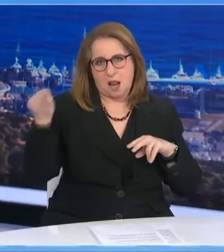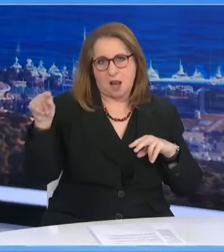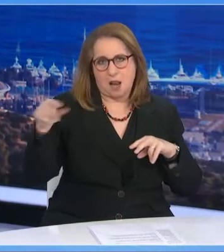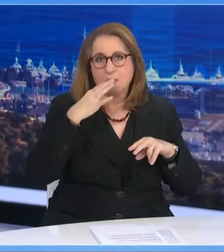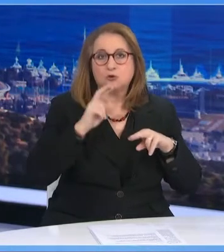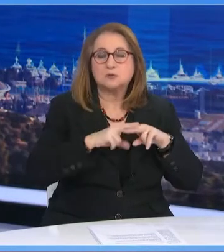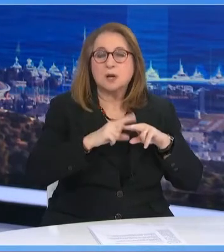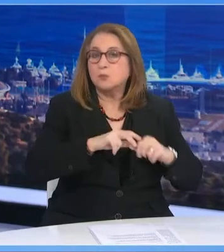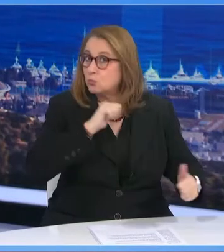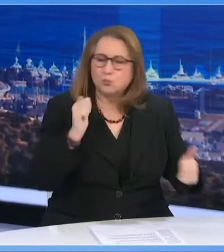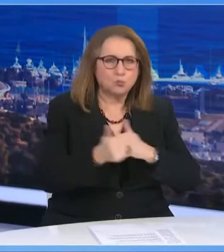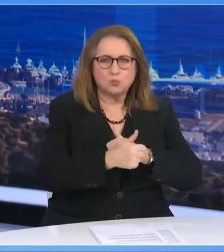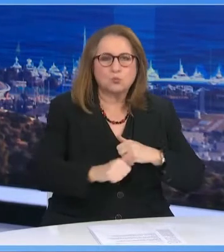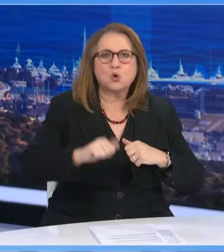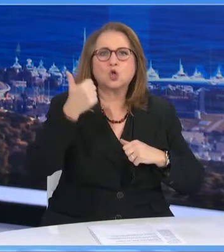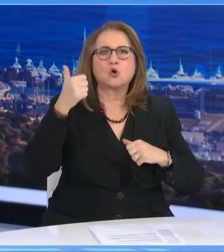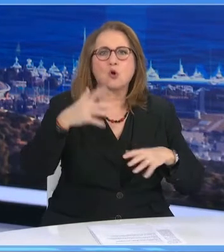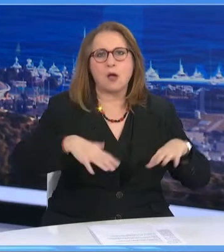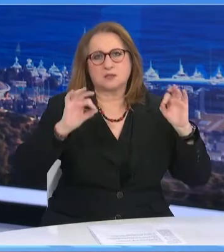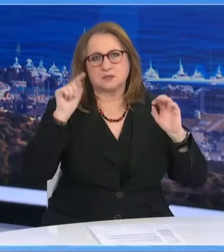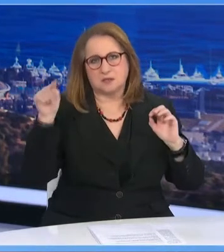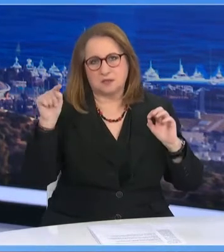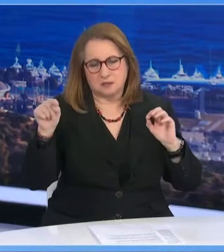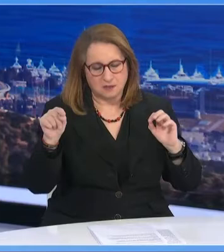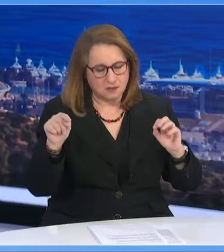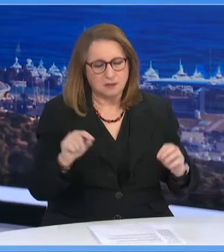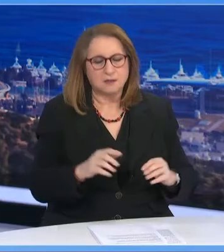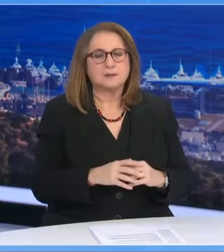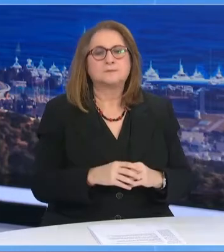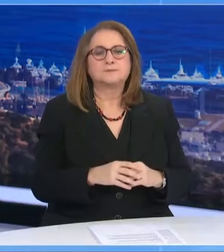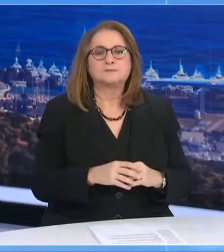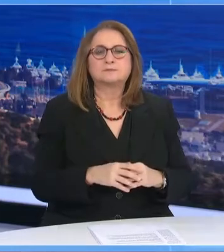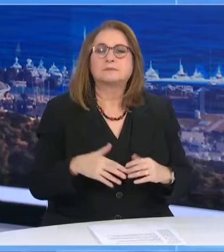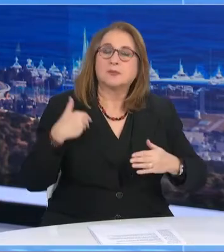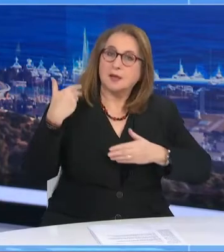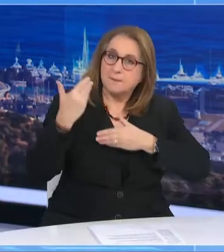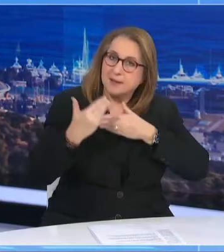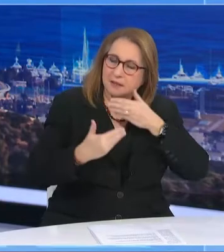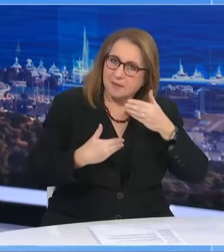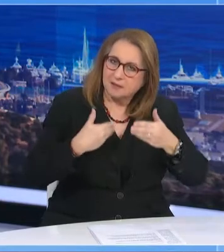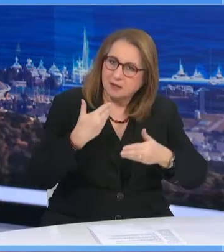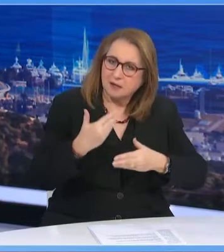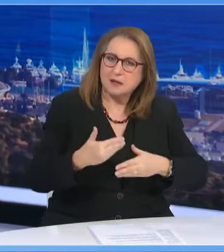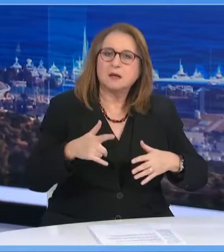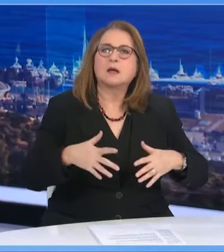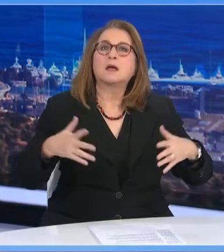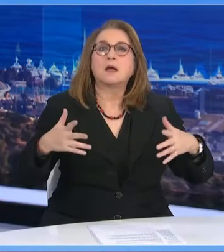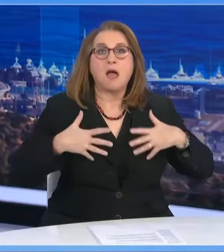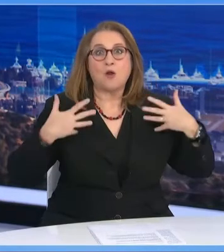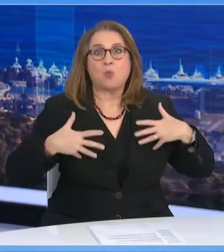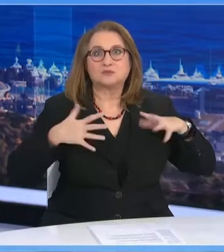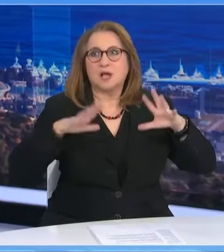Ο αρχικός ενθουσιασμός εμφάνισε στη συνέχεια μια μικρή